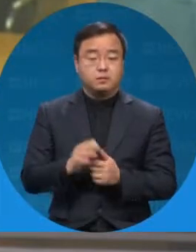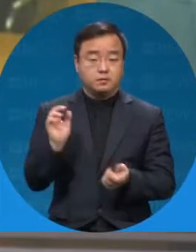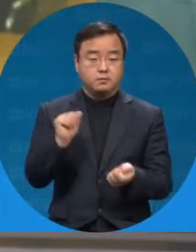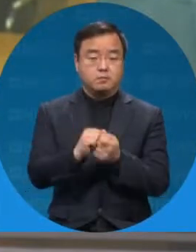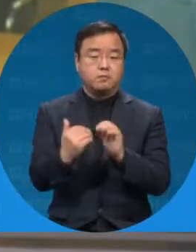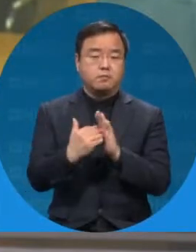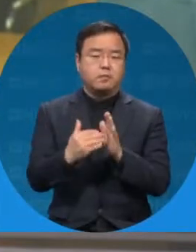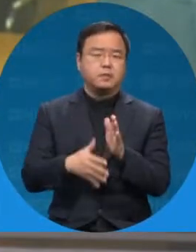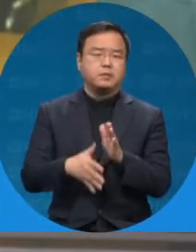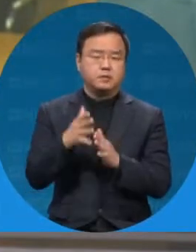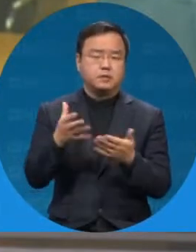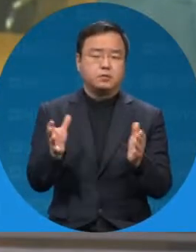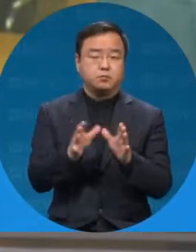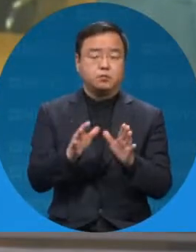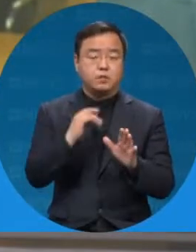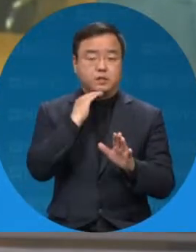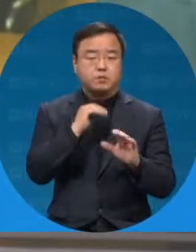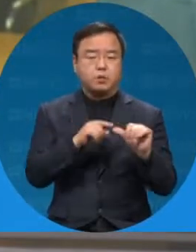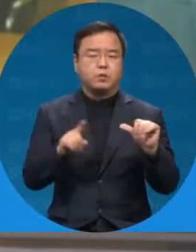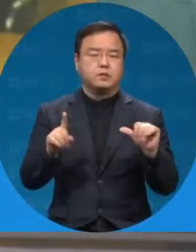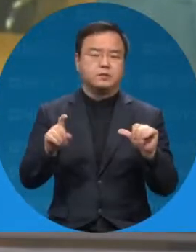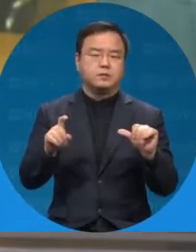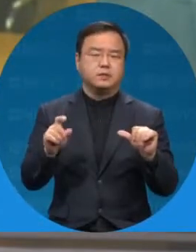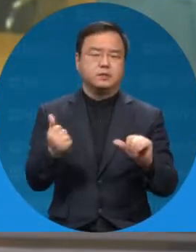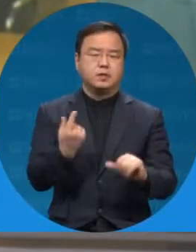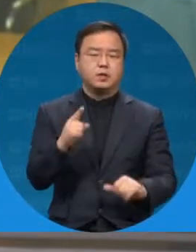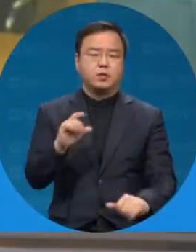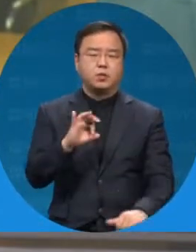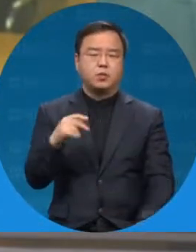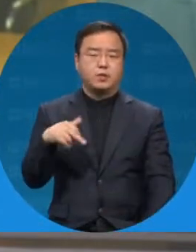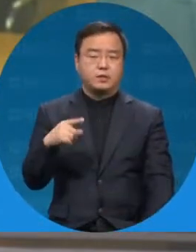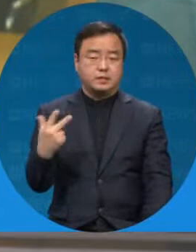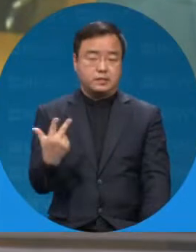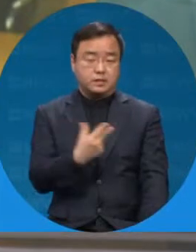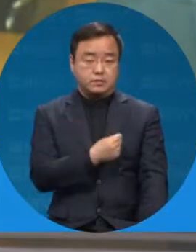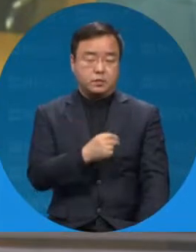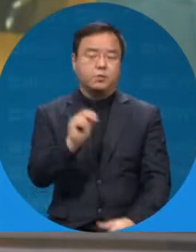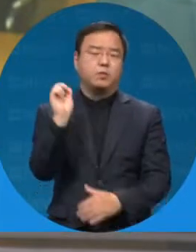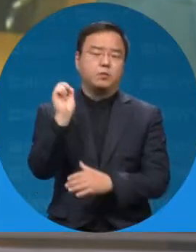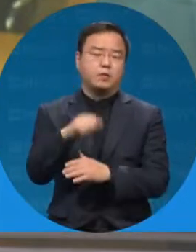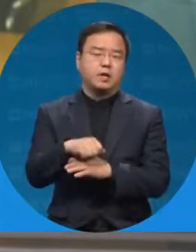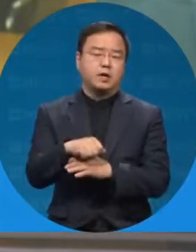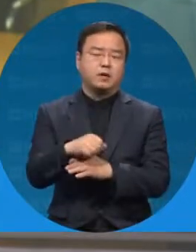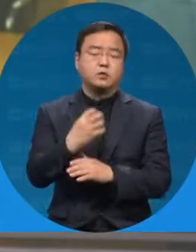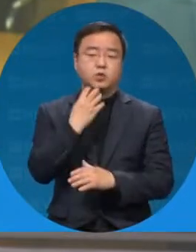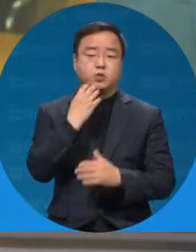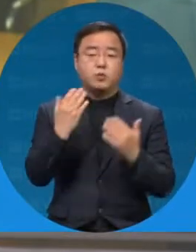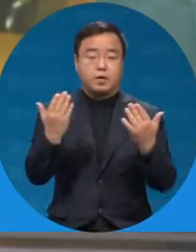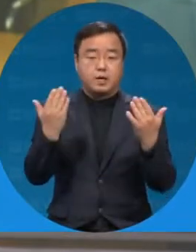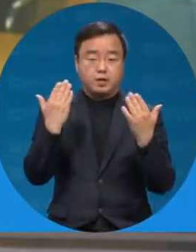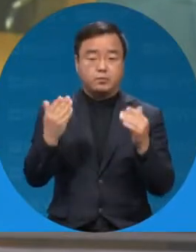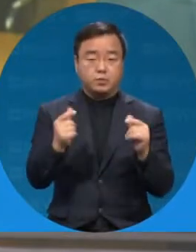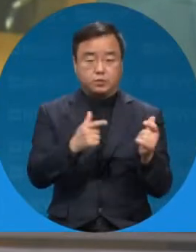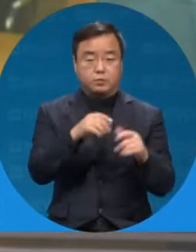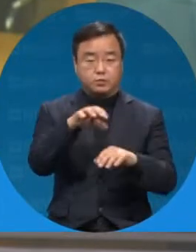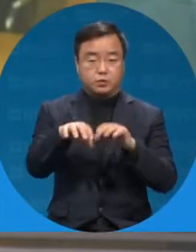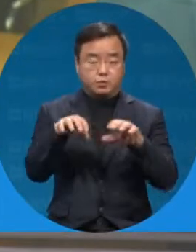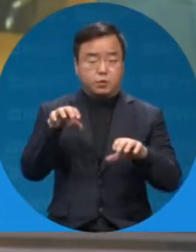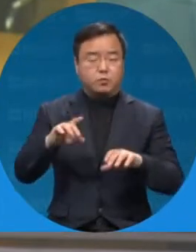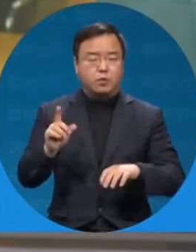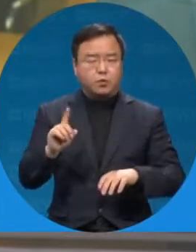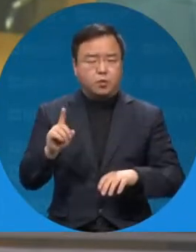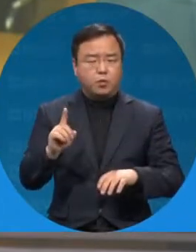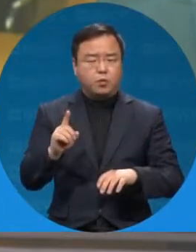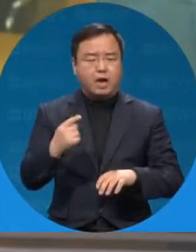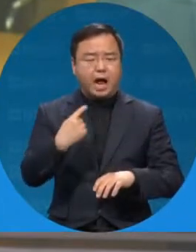화이자 백신 접종을 승인하고 서울 학교에선 타액으로 하는 신속 PCR 검사가 시범 도입됩니다. 송성환